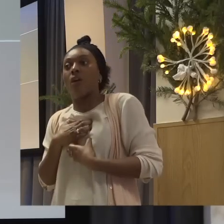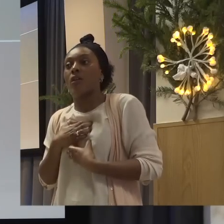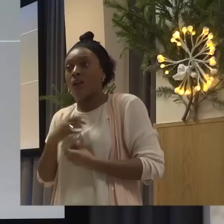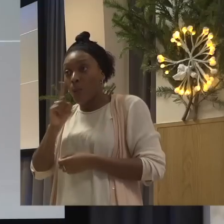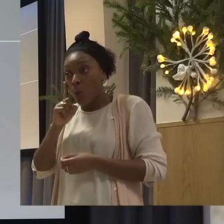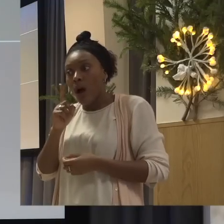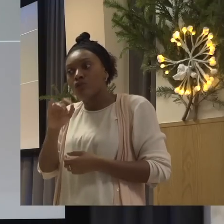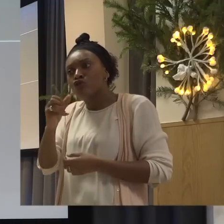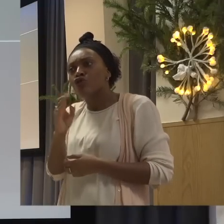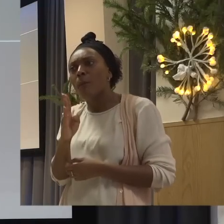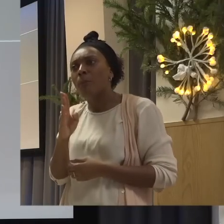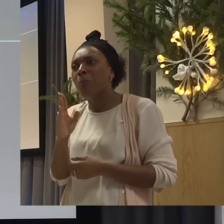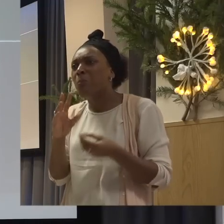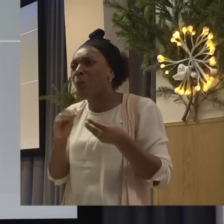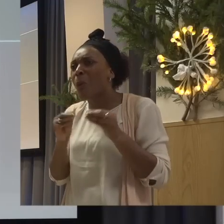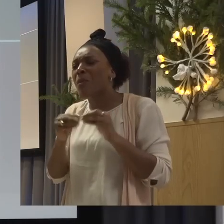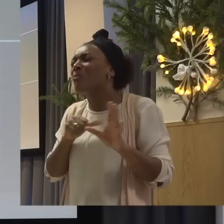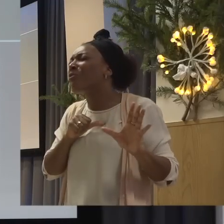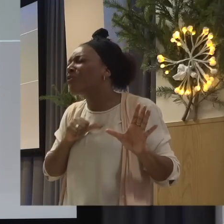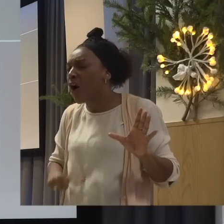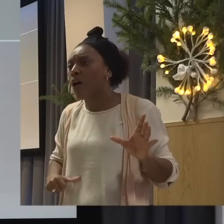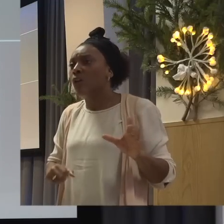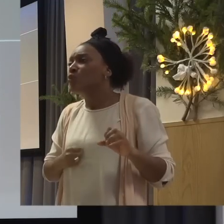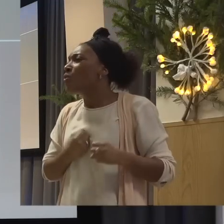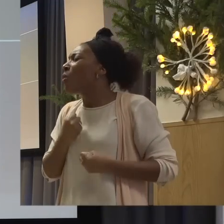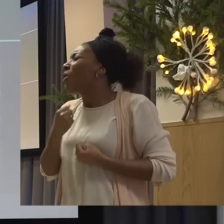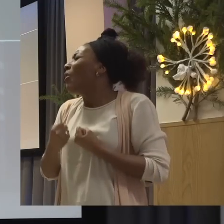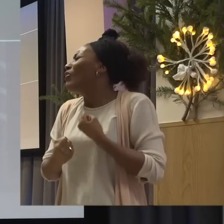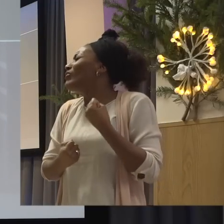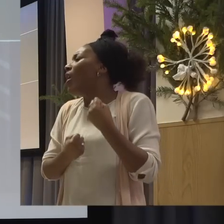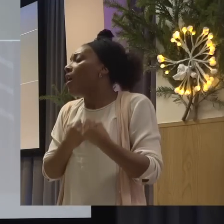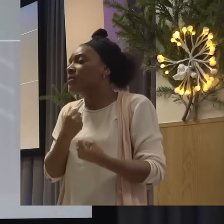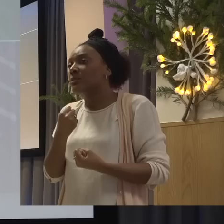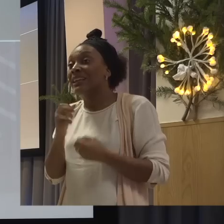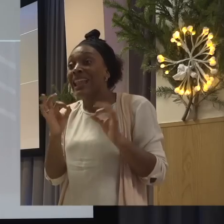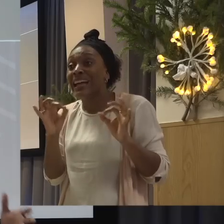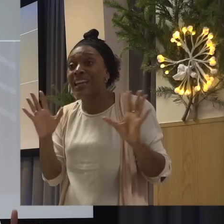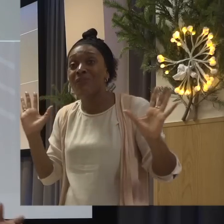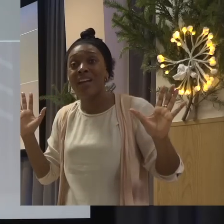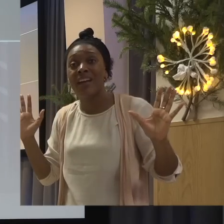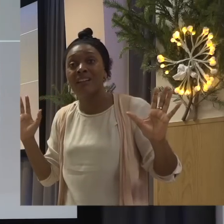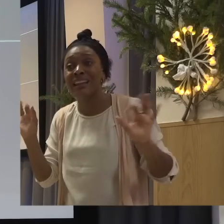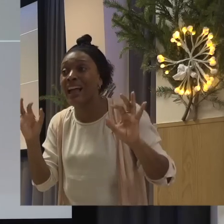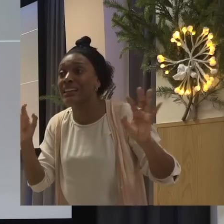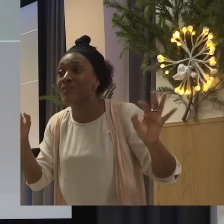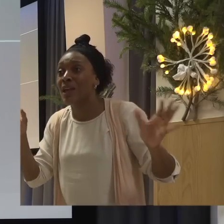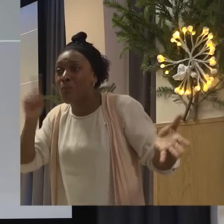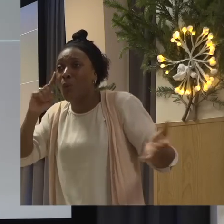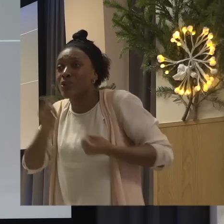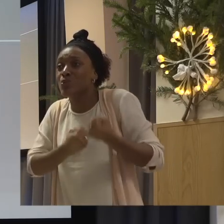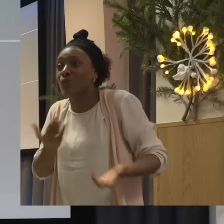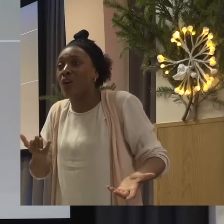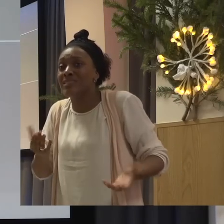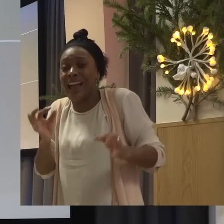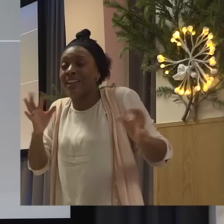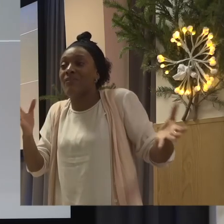vraies problématiques, se plaint de souffrir pour n'avoir rien commis de mal. Dieu vient au chapitre 38